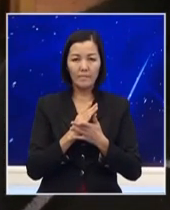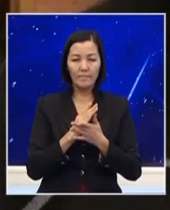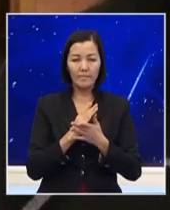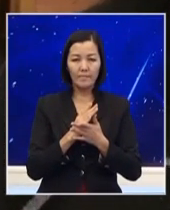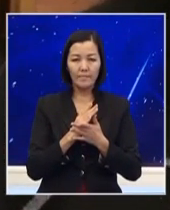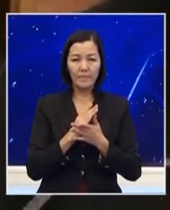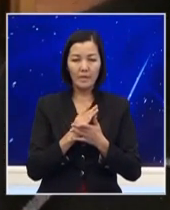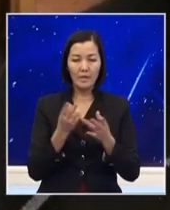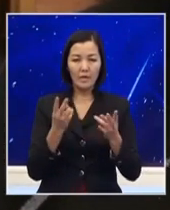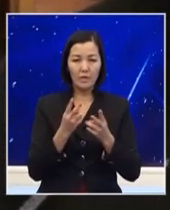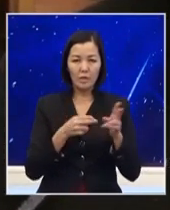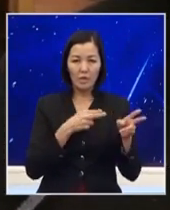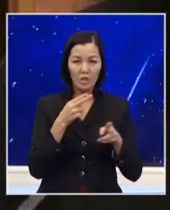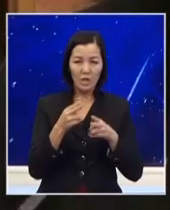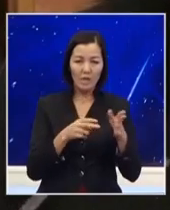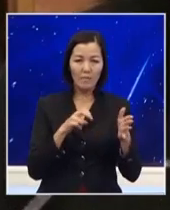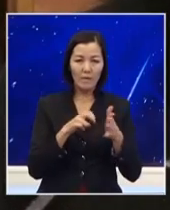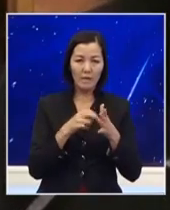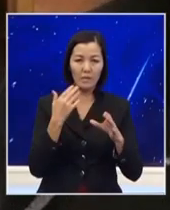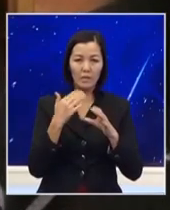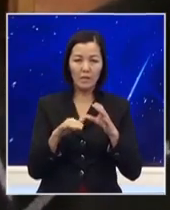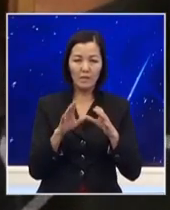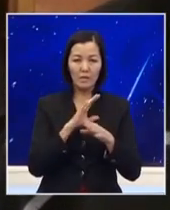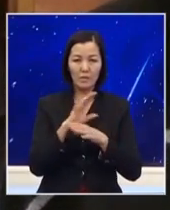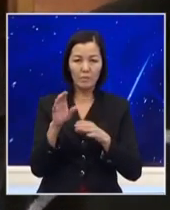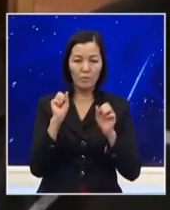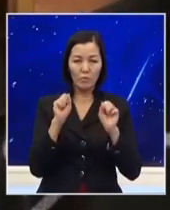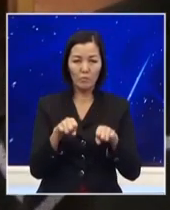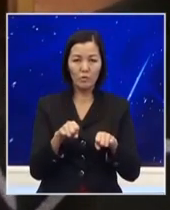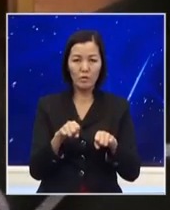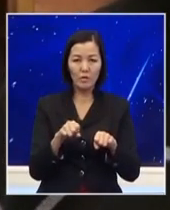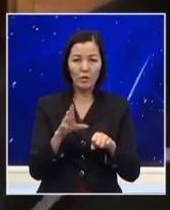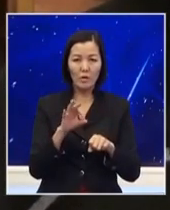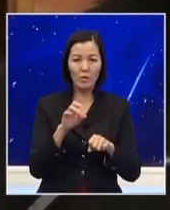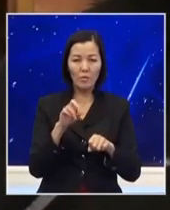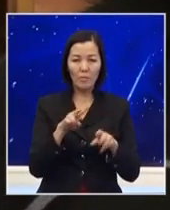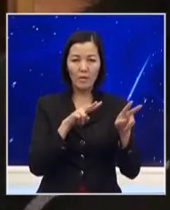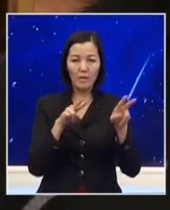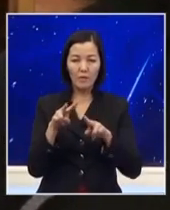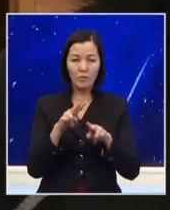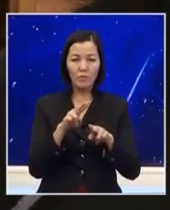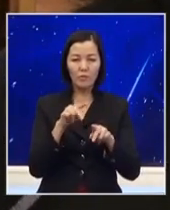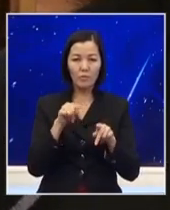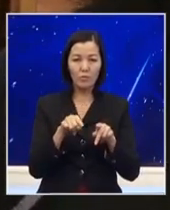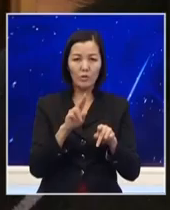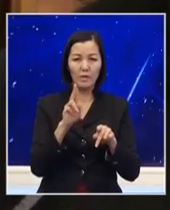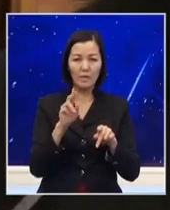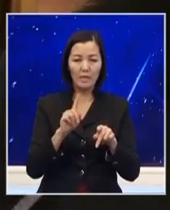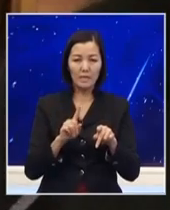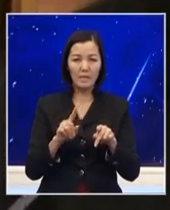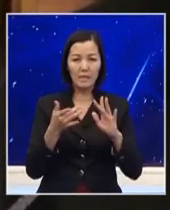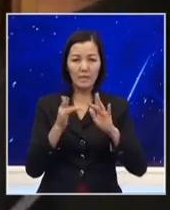sobachkamail.ru, біздің өзіміздің почтамыз бар, сол жаққа жазуға болады. Алым обыл control.kz деген біздің сайтымыз